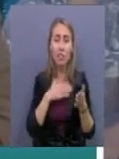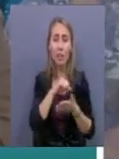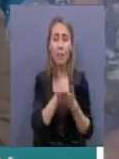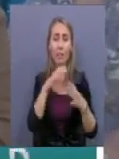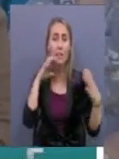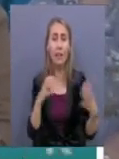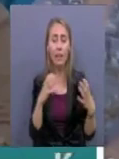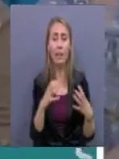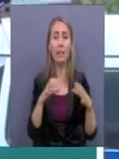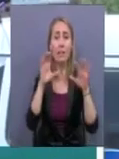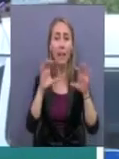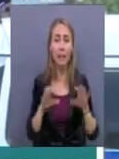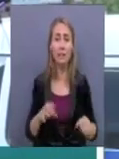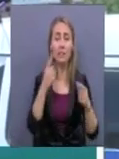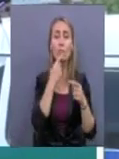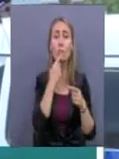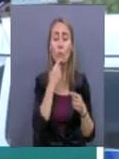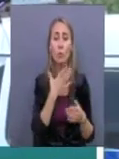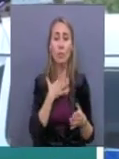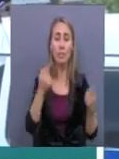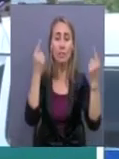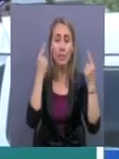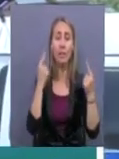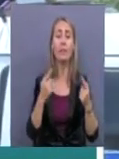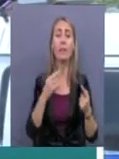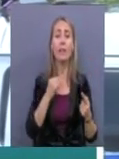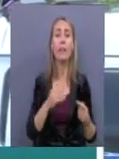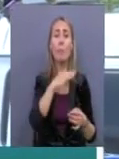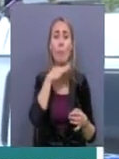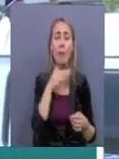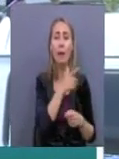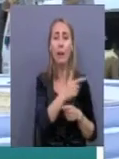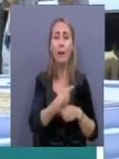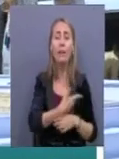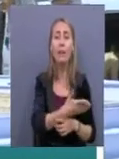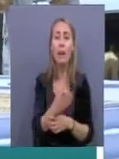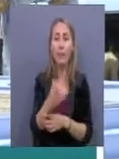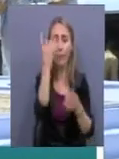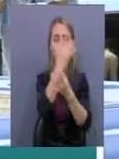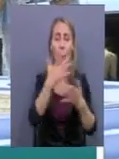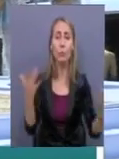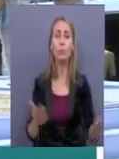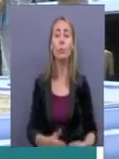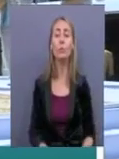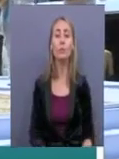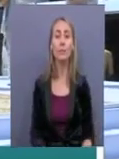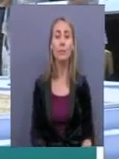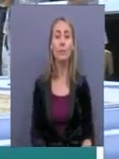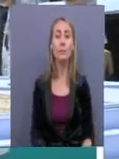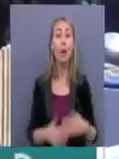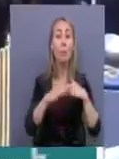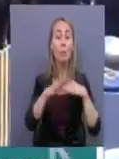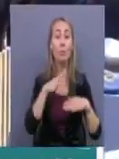айтты. Баршаңызды құдіретті тілімізбен, жарқын мәдениетімізбен мерекесін құттықтаймын. Алаңға жиналғандарға концерттік